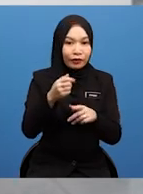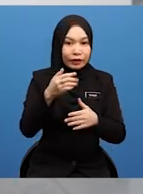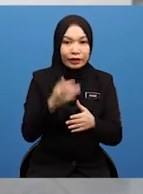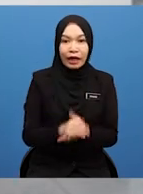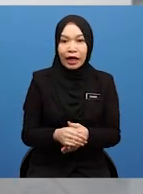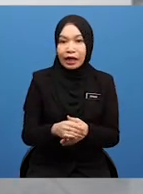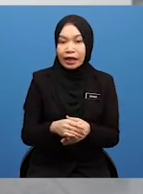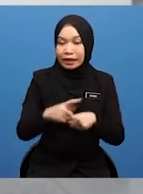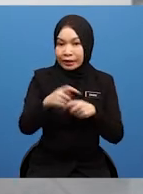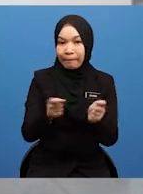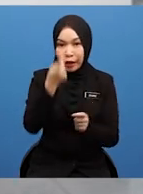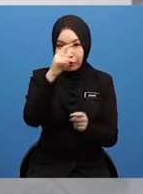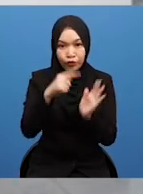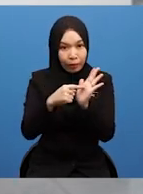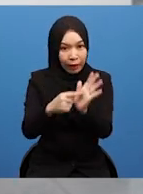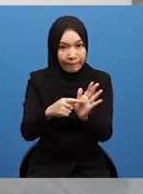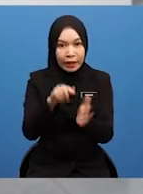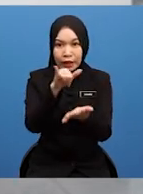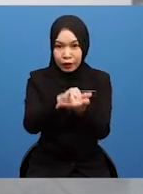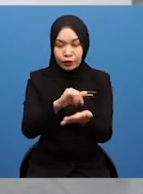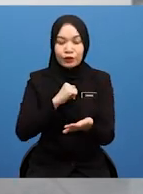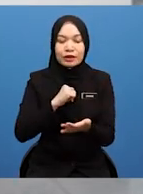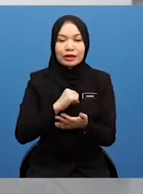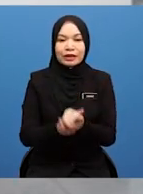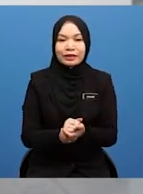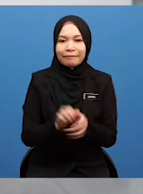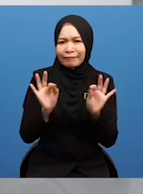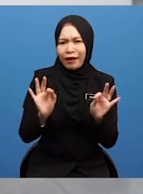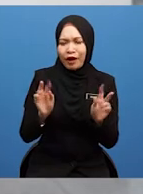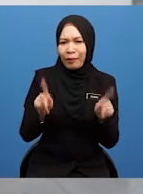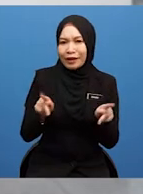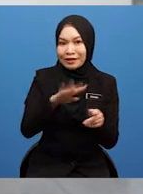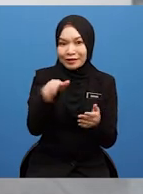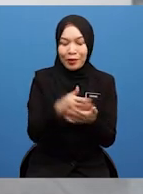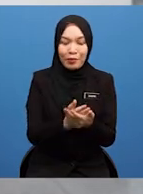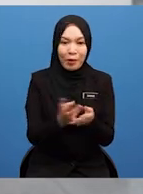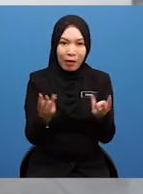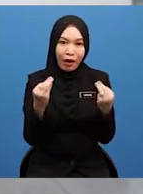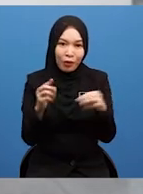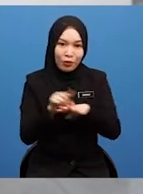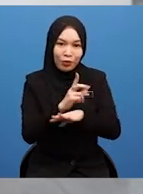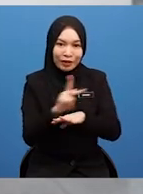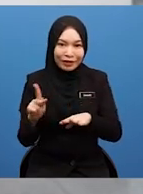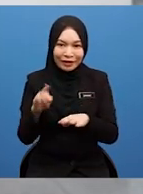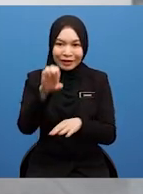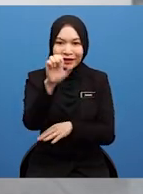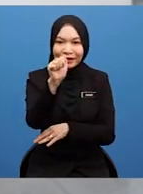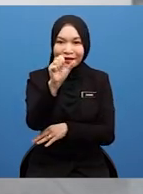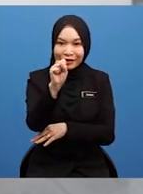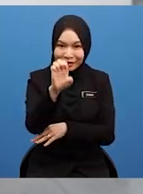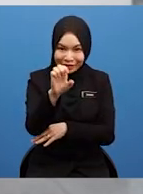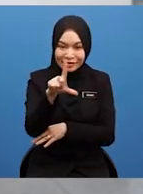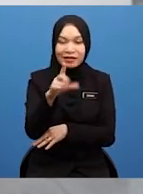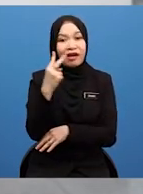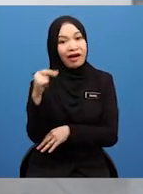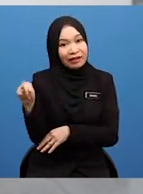segodon sangkain Jikalau semua pelajar maupun guna Israel tadi ini giro penuh ruang galeri pelajar-pelajar